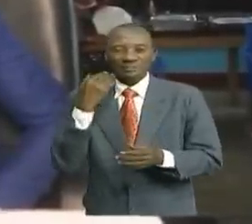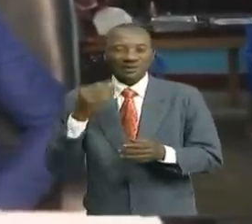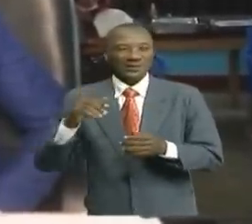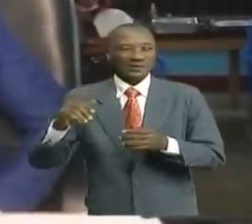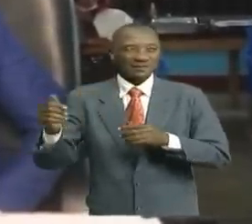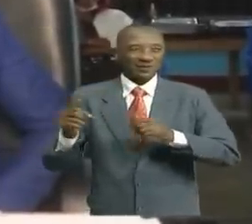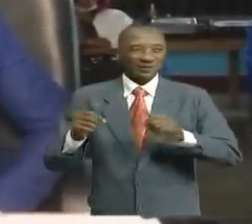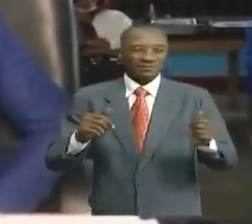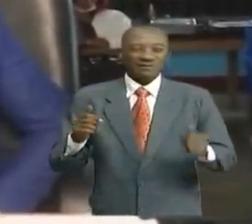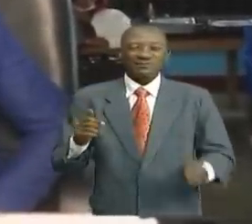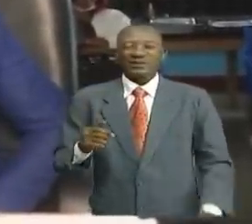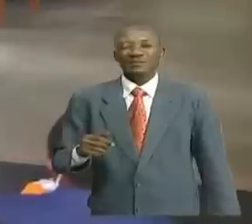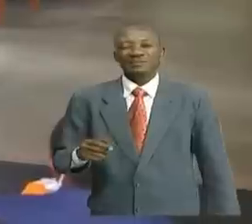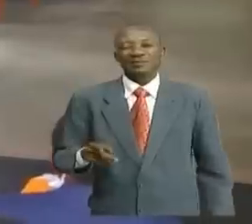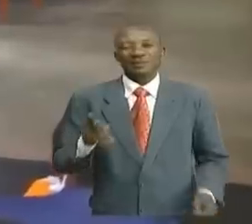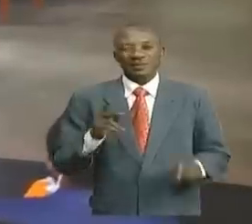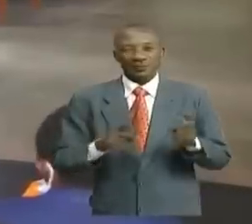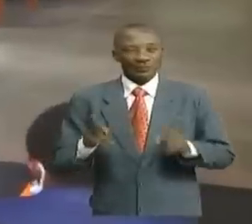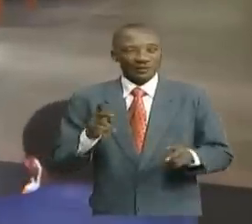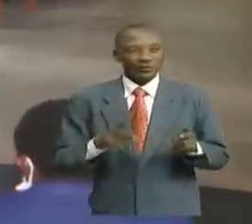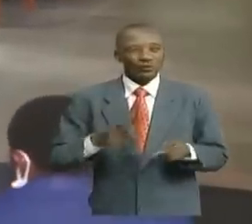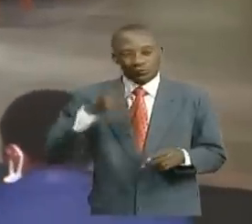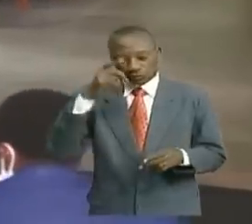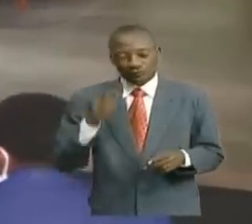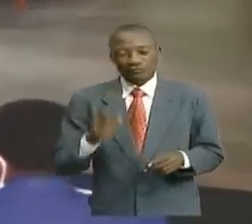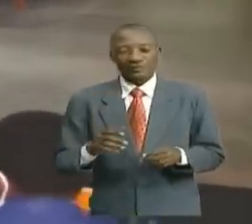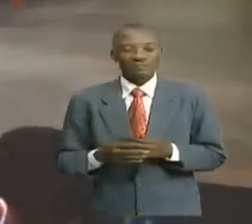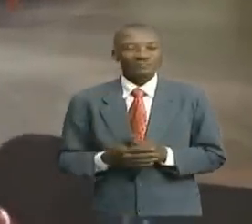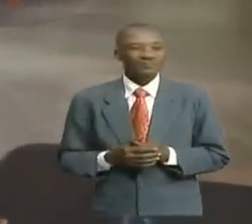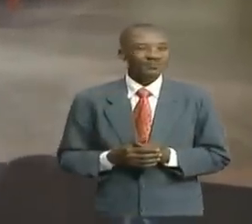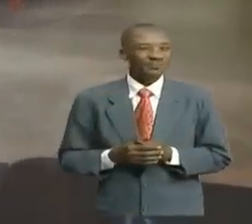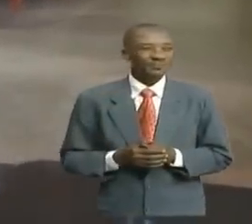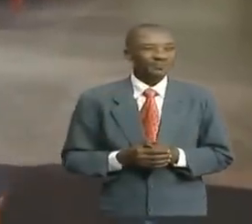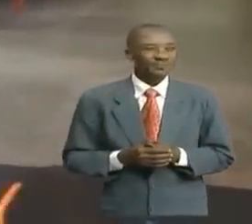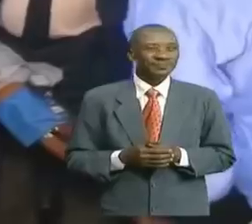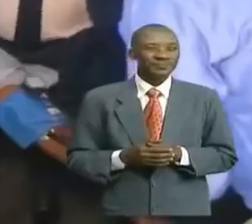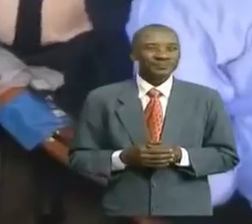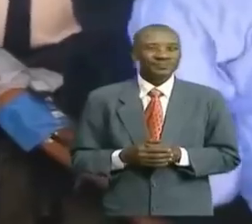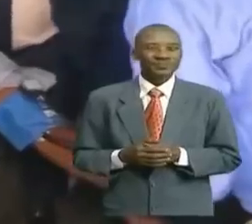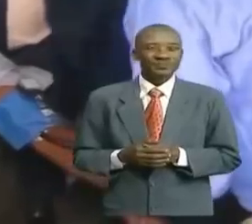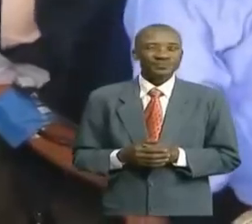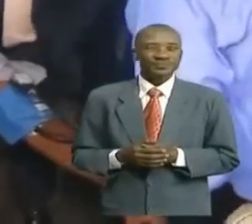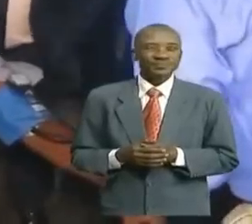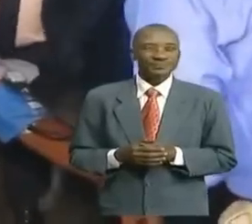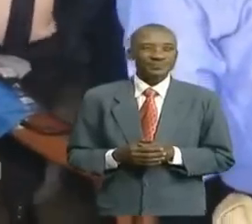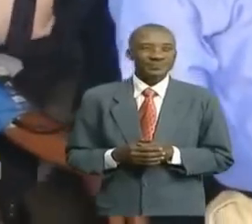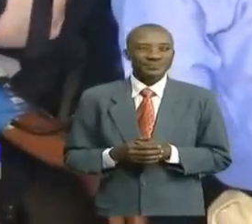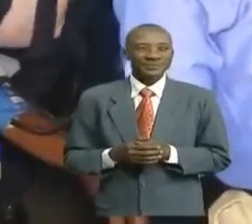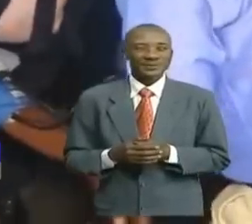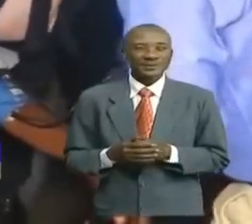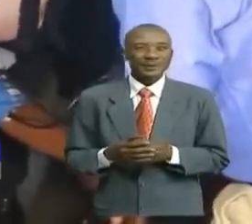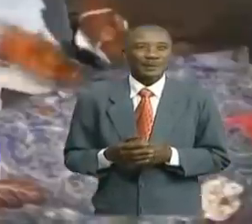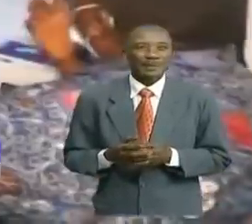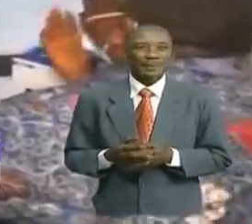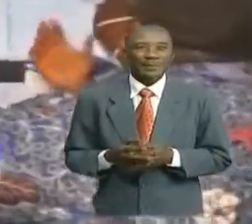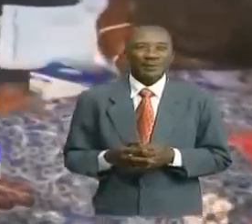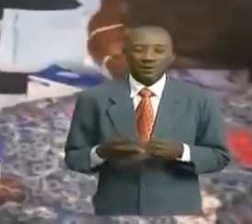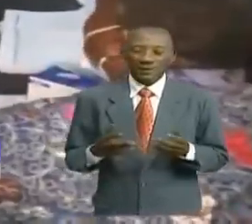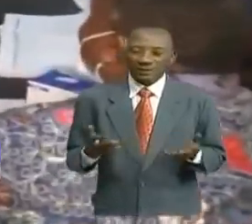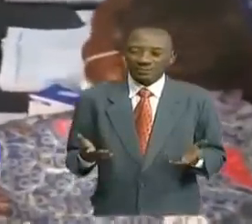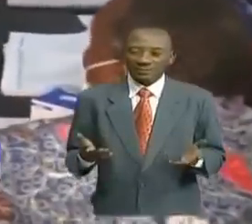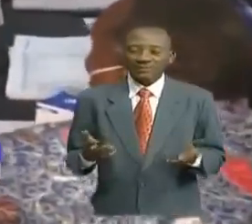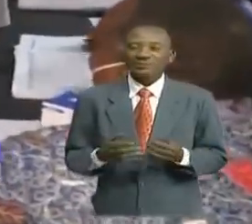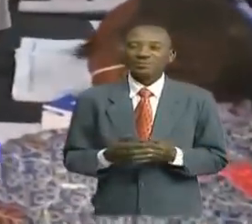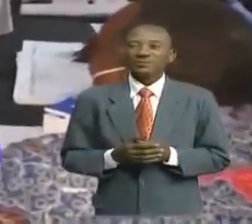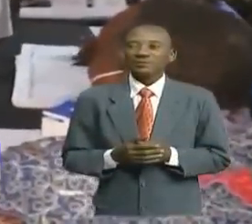province du Port-Mami. En guise du lancement de ce troisième passage de la vaccination contre la COVID, quelques participants se sont